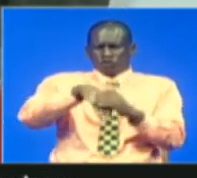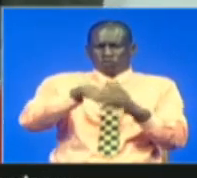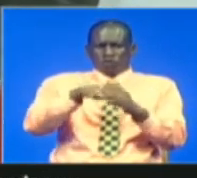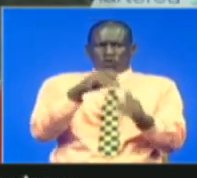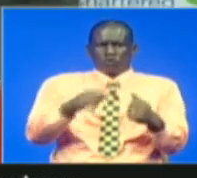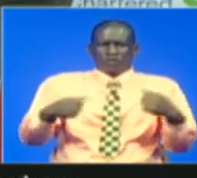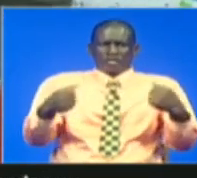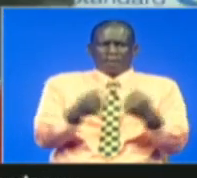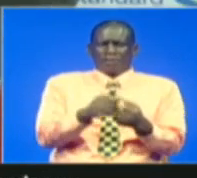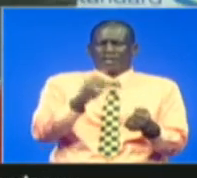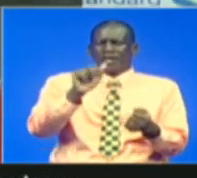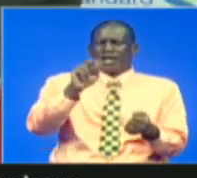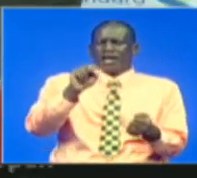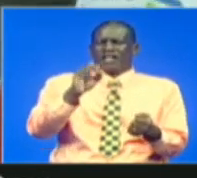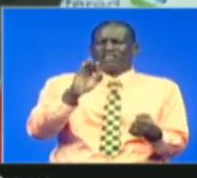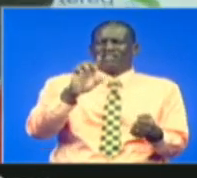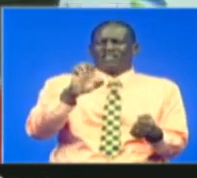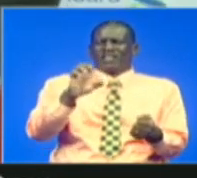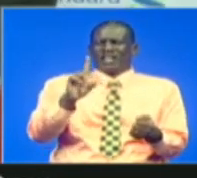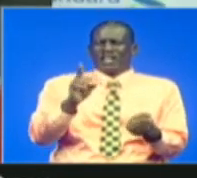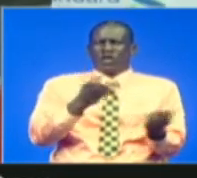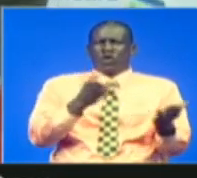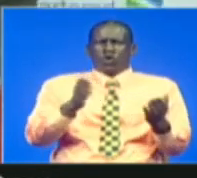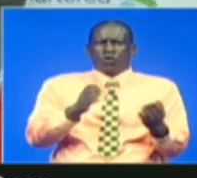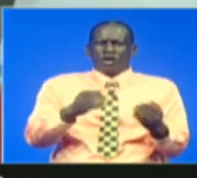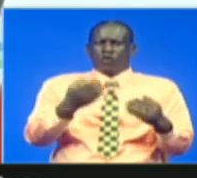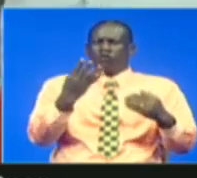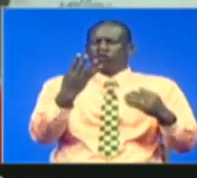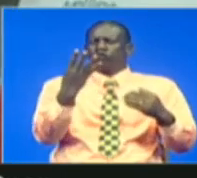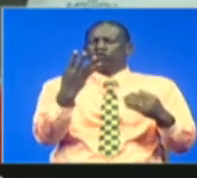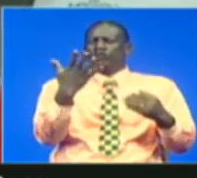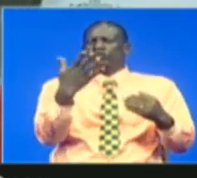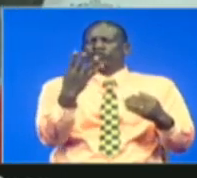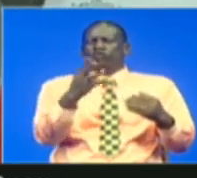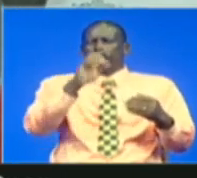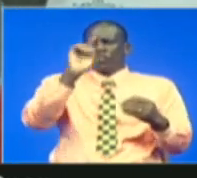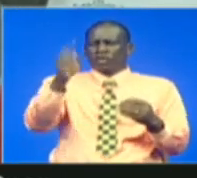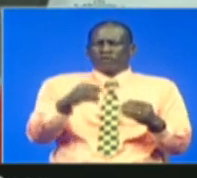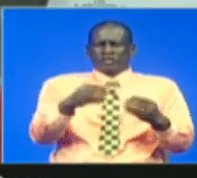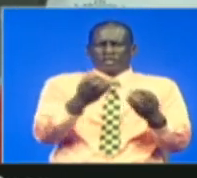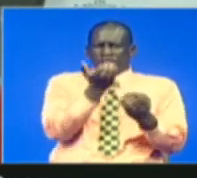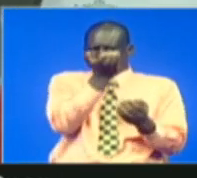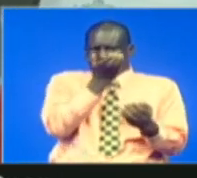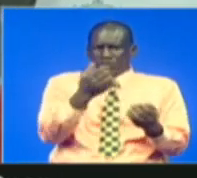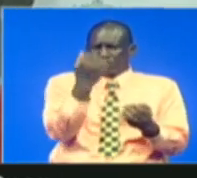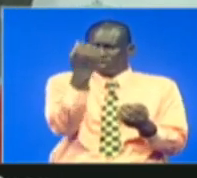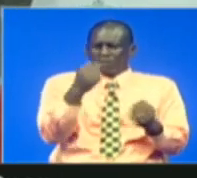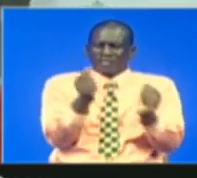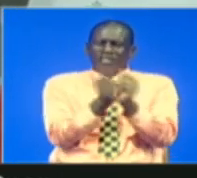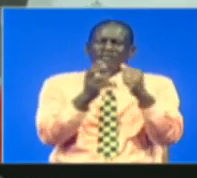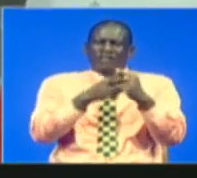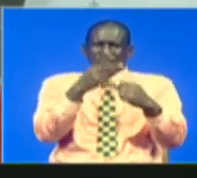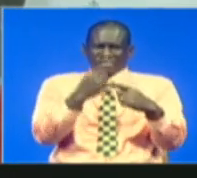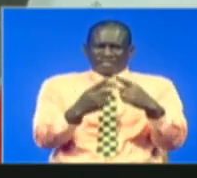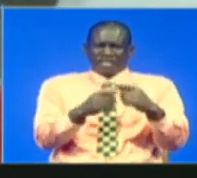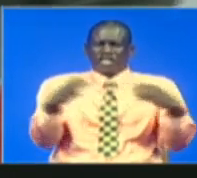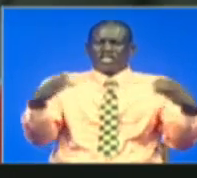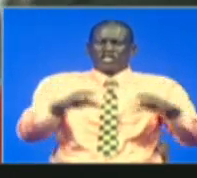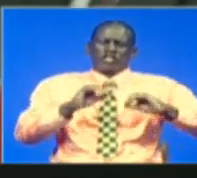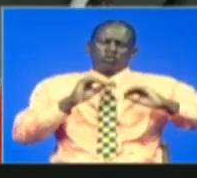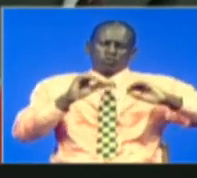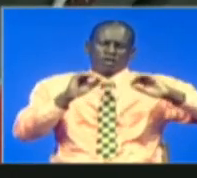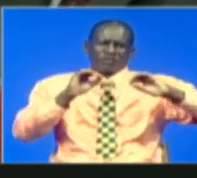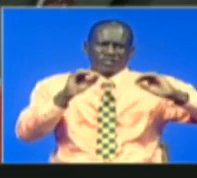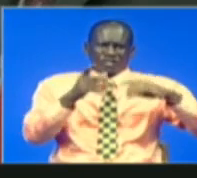wa Anfield unaokaliwa na mashabiki 1054 mnamo Mei tarehe 17 mwaka huu. Aidha, timu hiyo itapokea mafunzo kutoka kwa